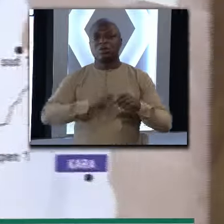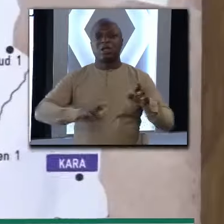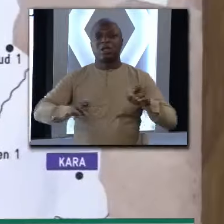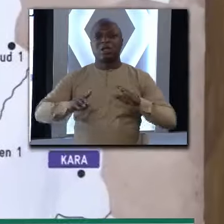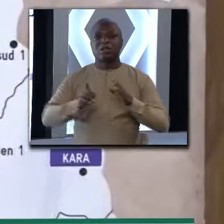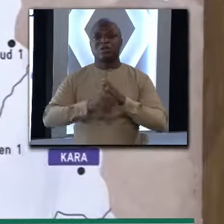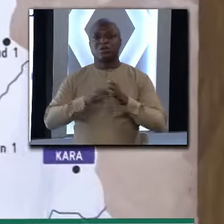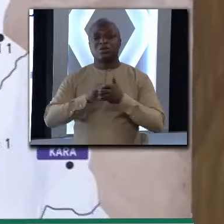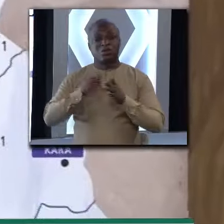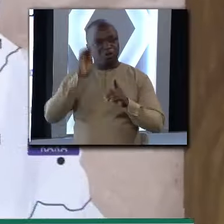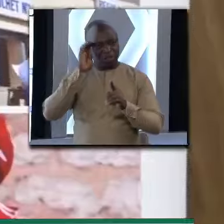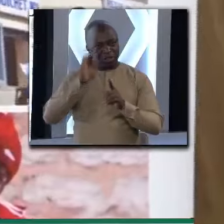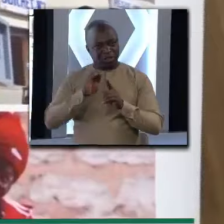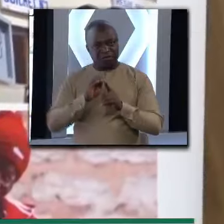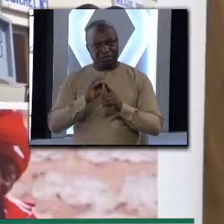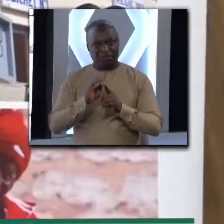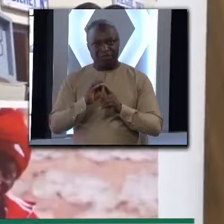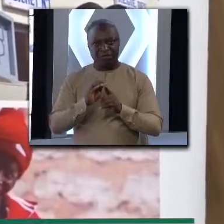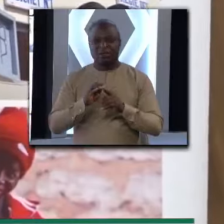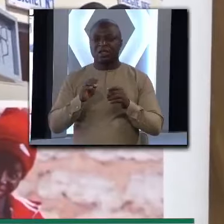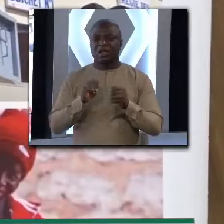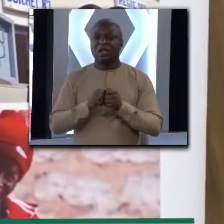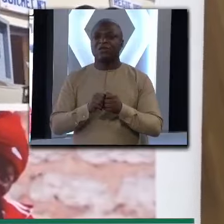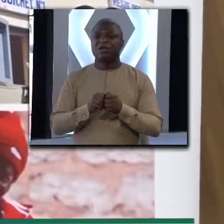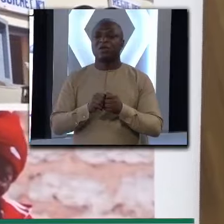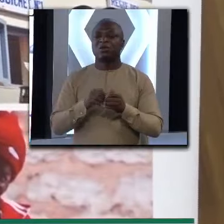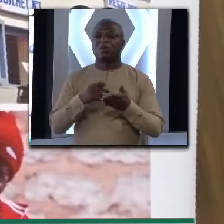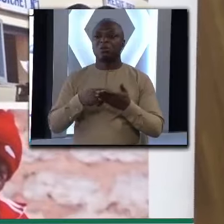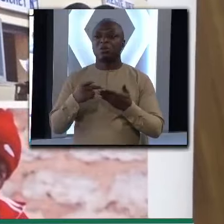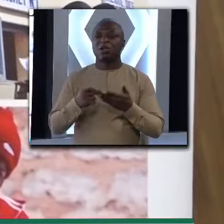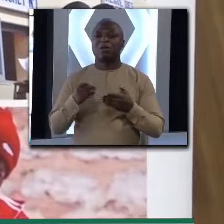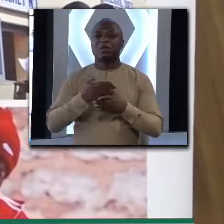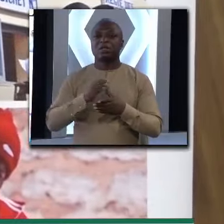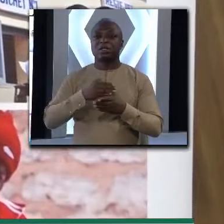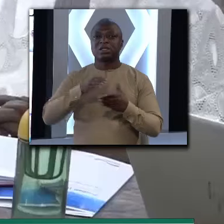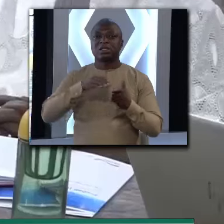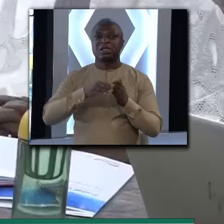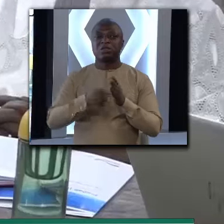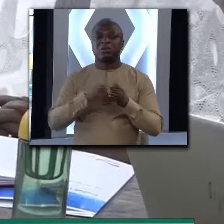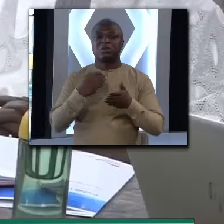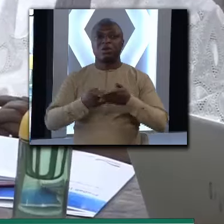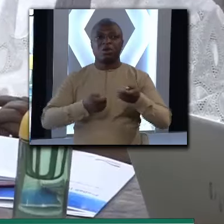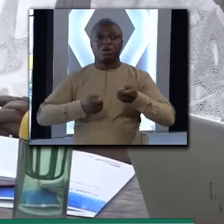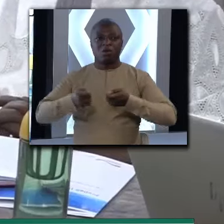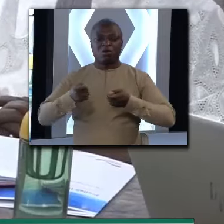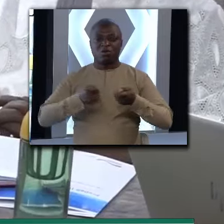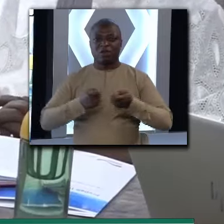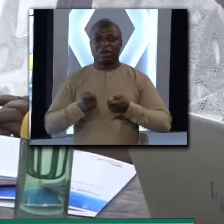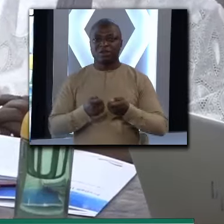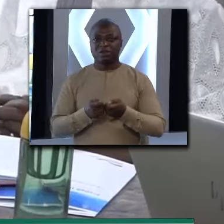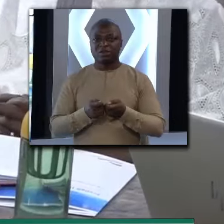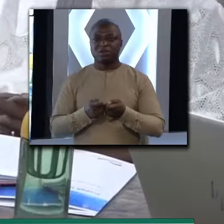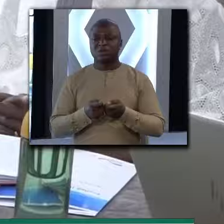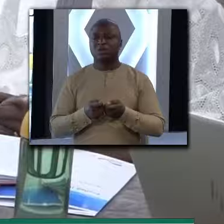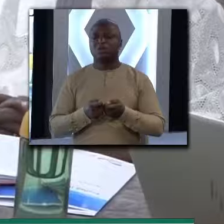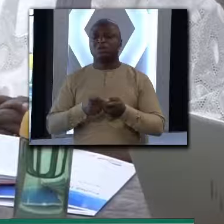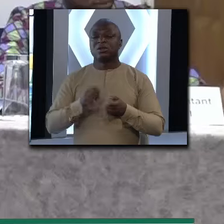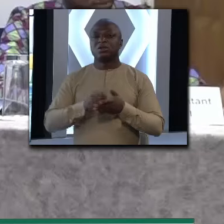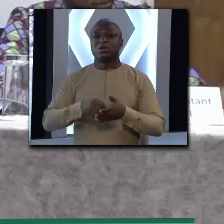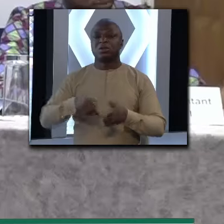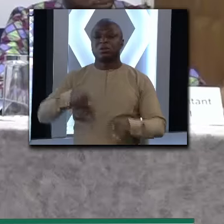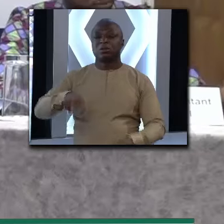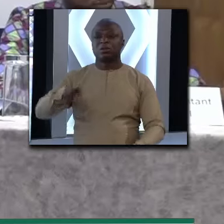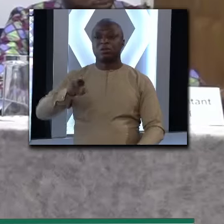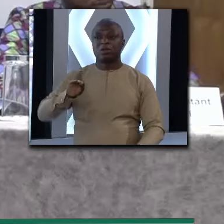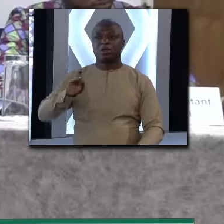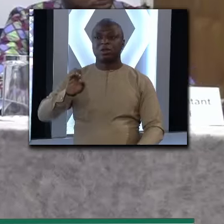réalisation de cet objectif. Avec le programme Décentralisation et bonne gouvernance, quatrième partie, CODEG 4, mise en œuvre